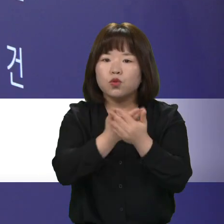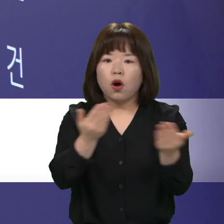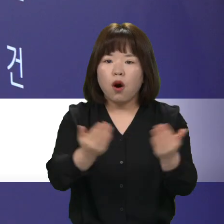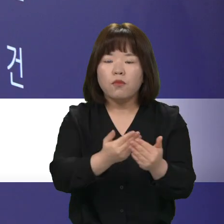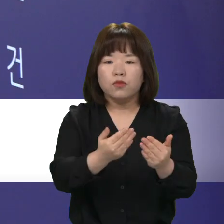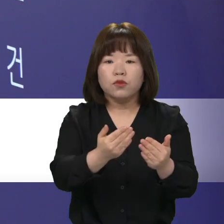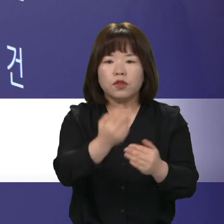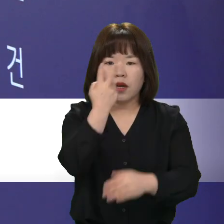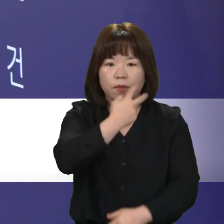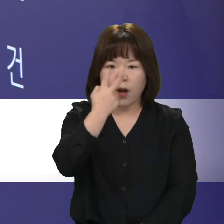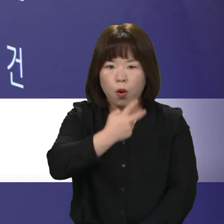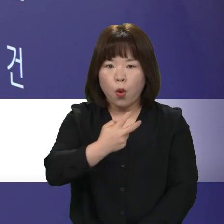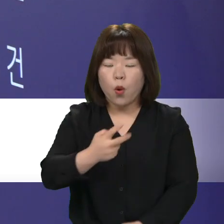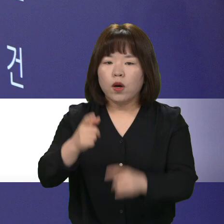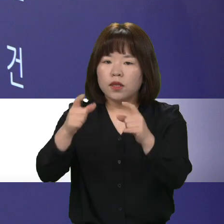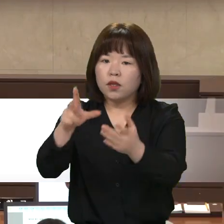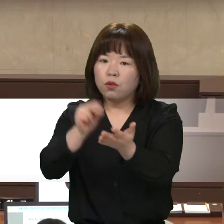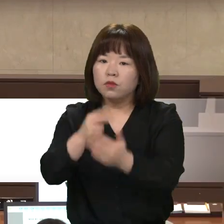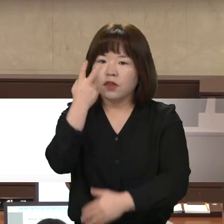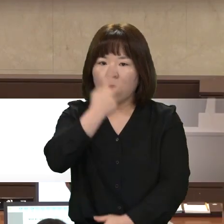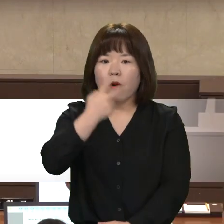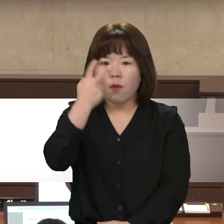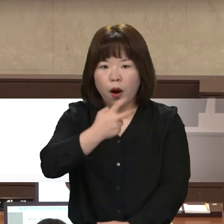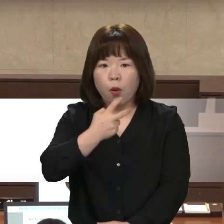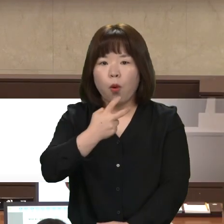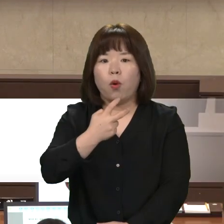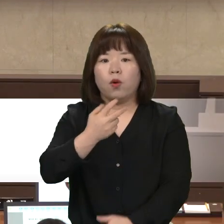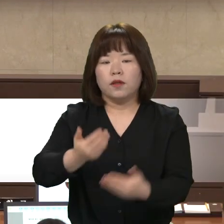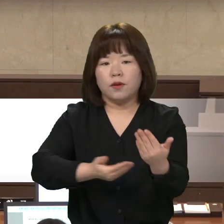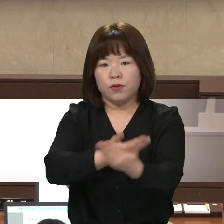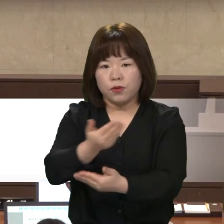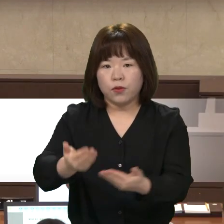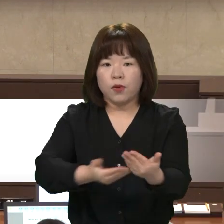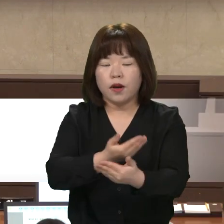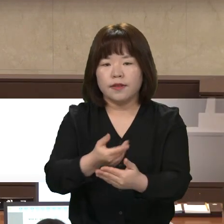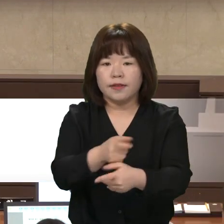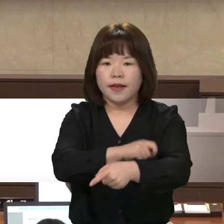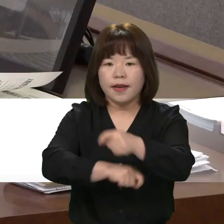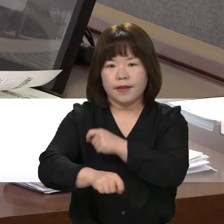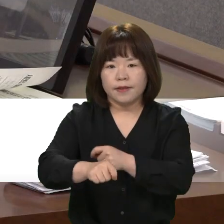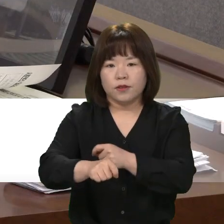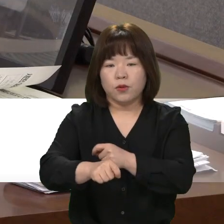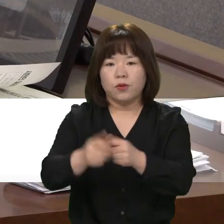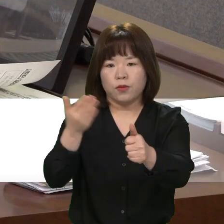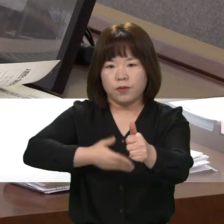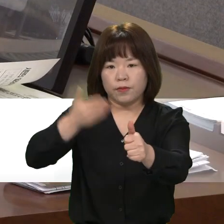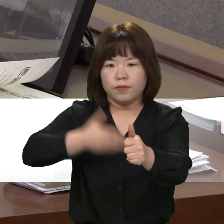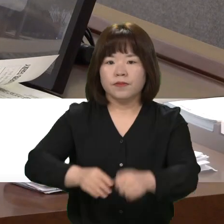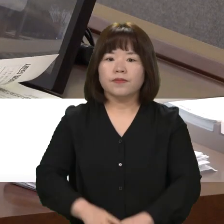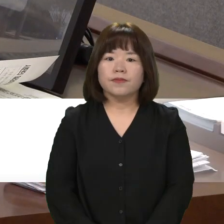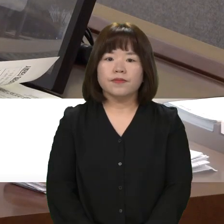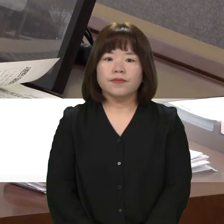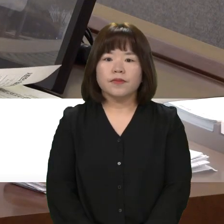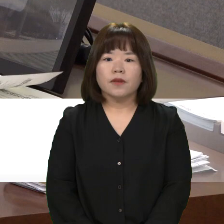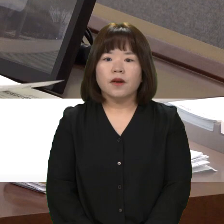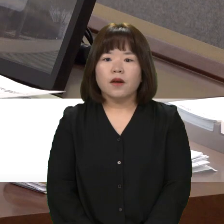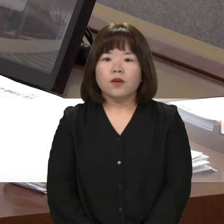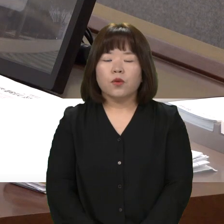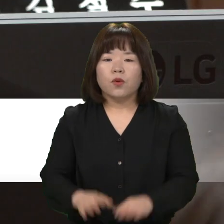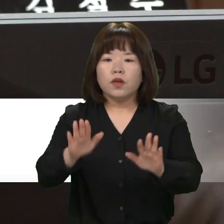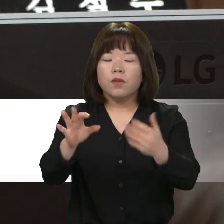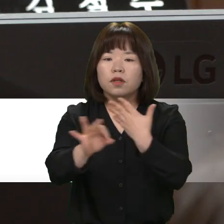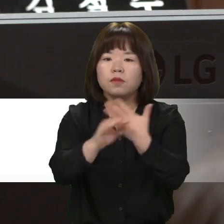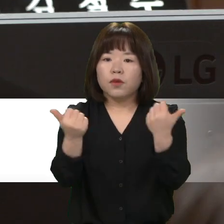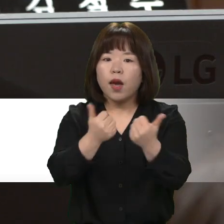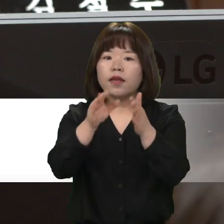듣고 읍면동 현안 사항을 점검했으며 현장과 소통하는 적극 행정을 요청했습니다 한편 포항시 회는